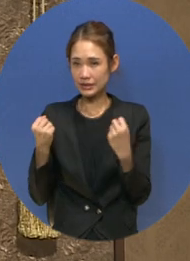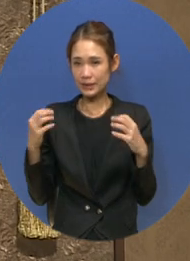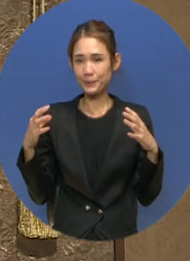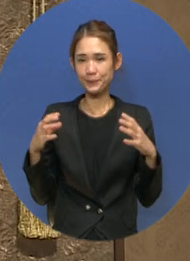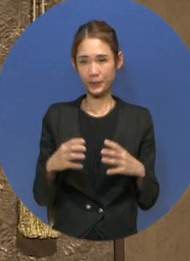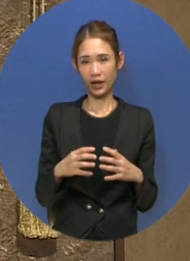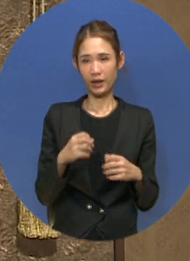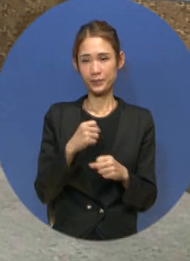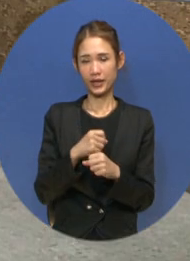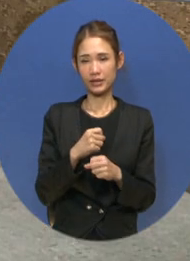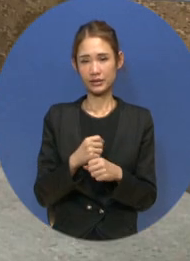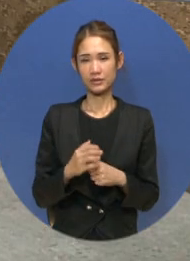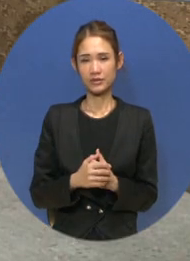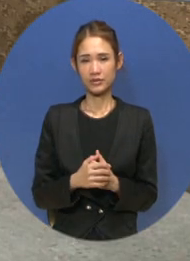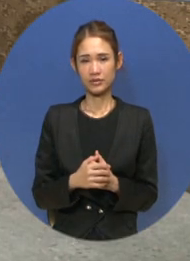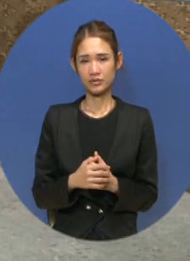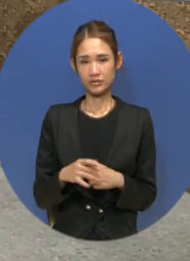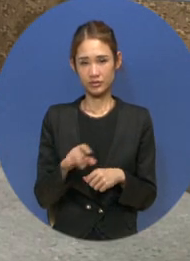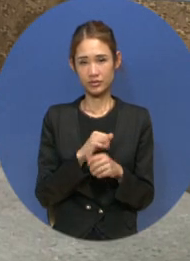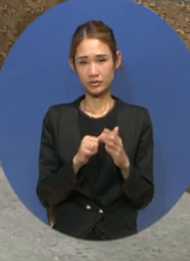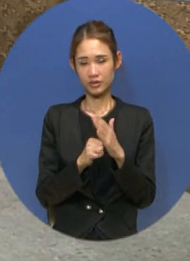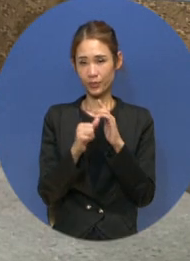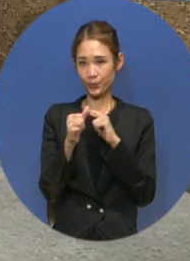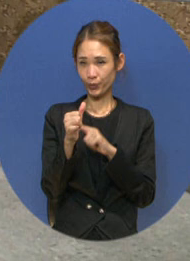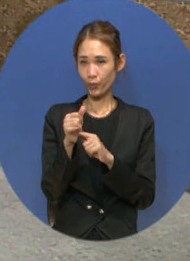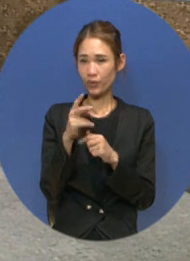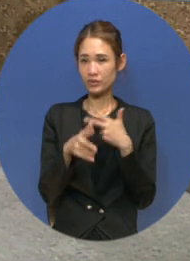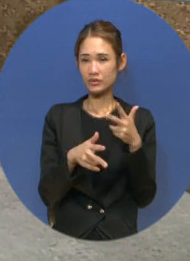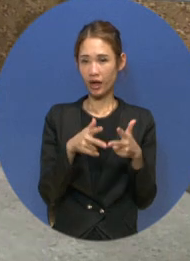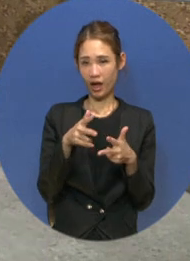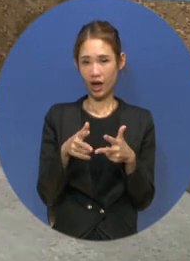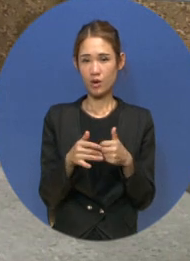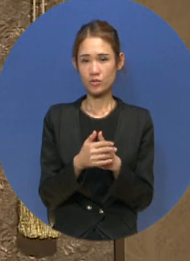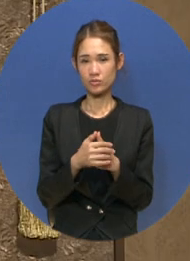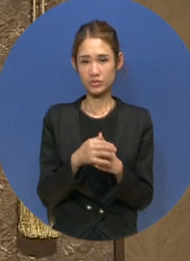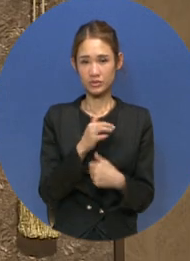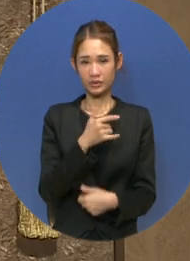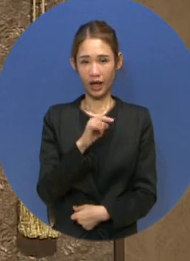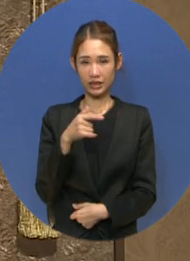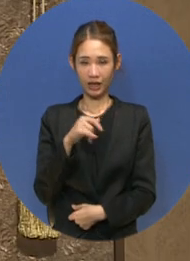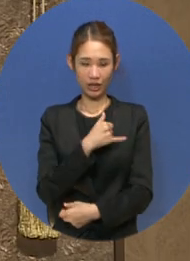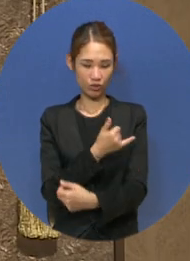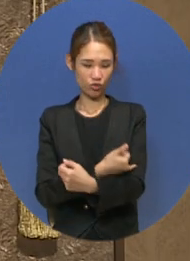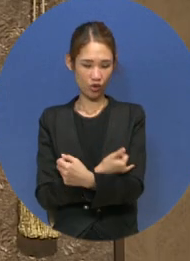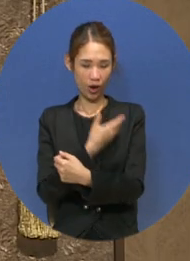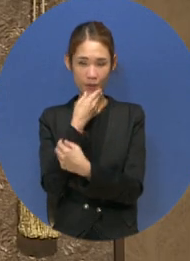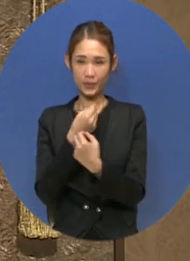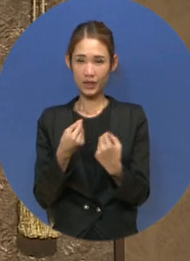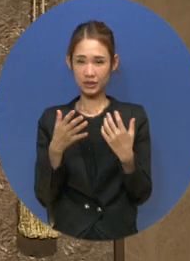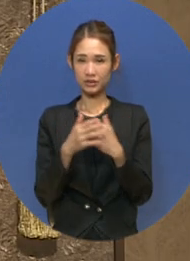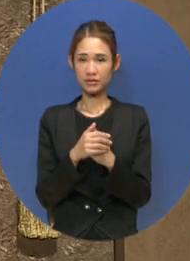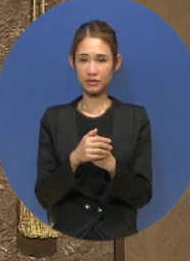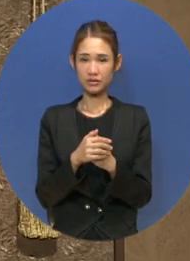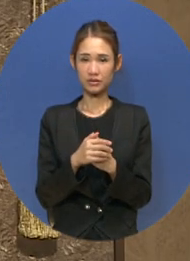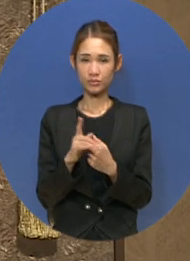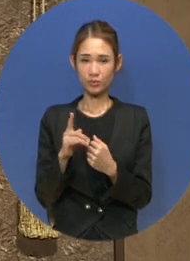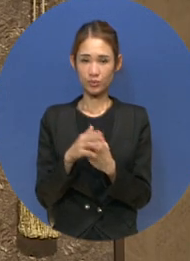있는 사업입니다. 예. 특히 그 대표적인 사업이 이제 나나 인권 페스티벌이라는 프로그램인데요. 이건 뭐냐